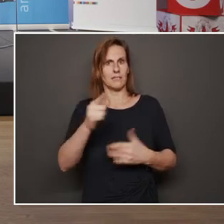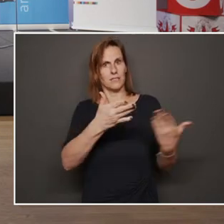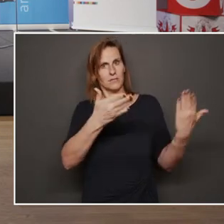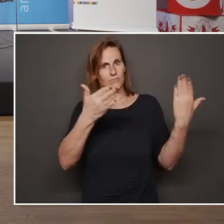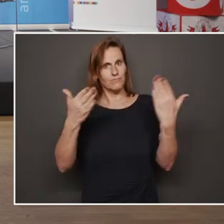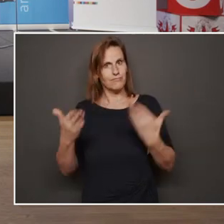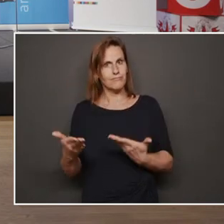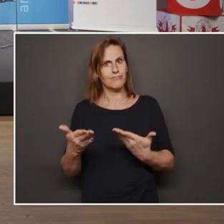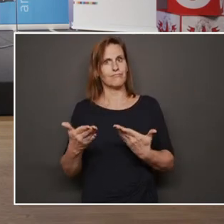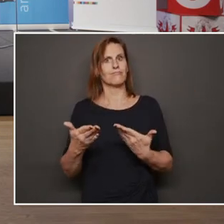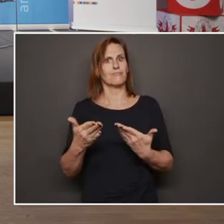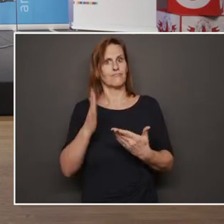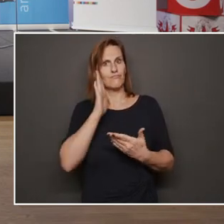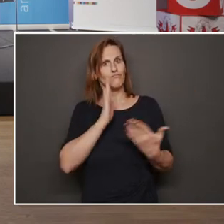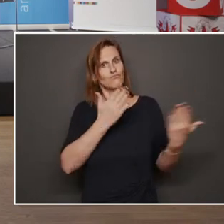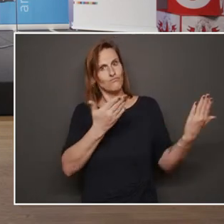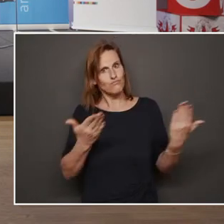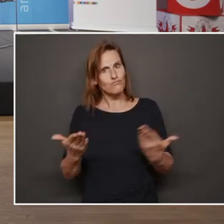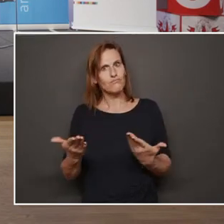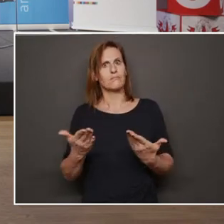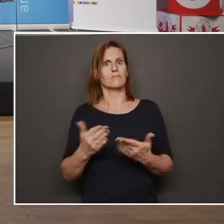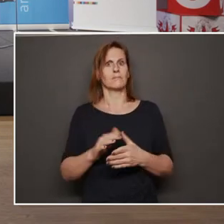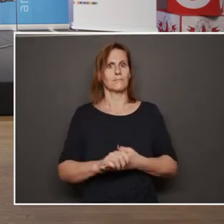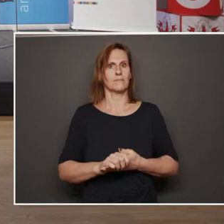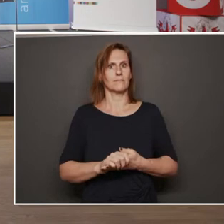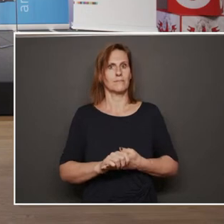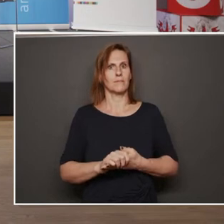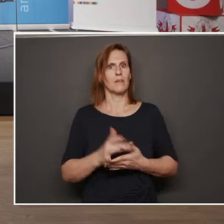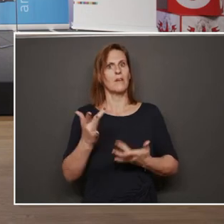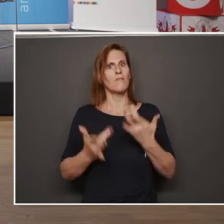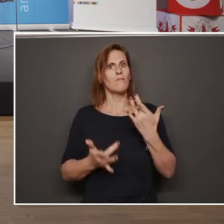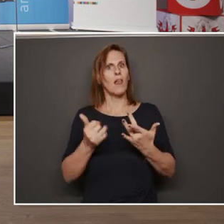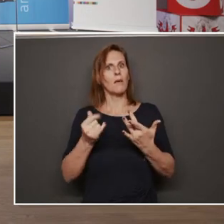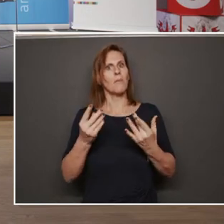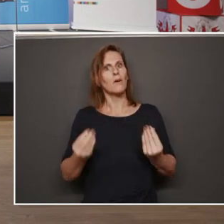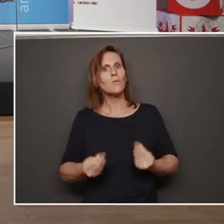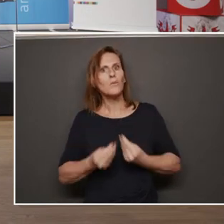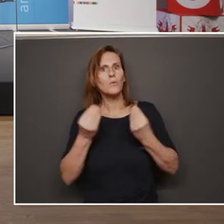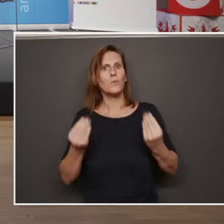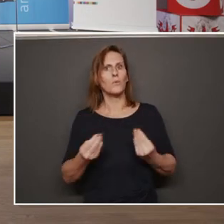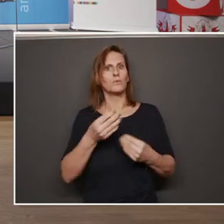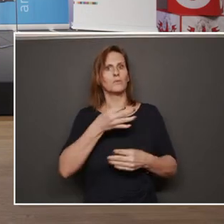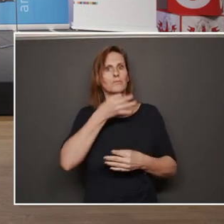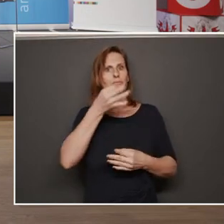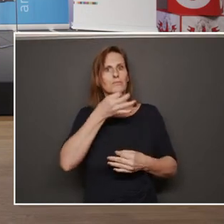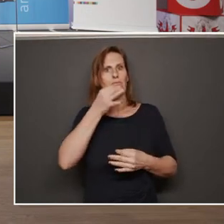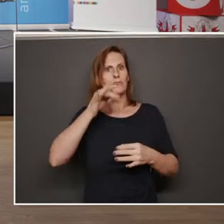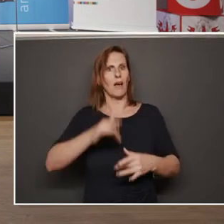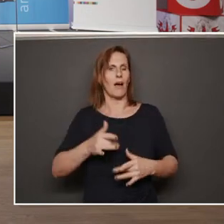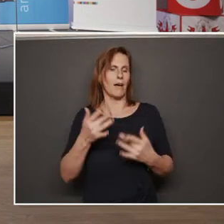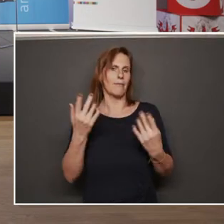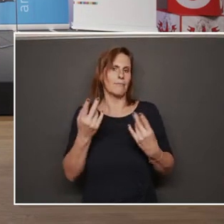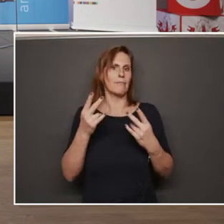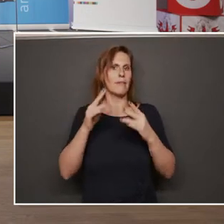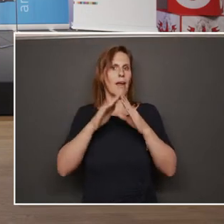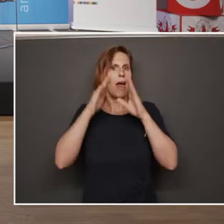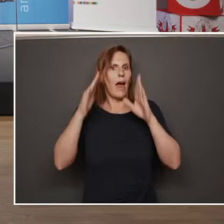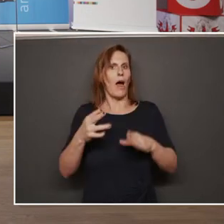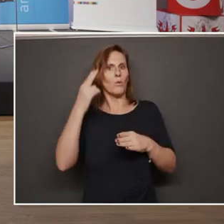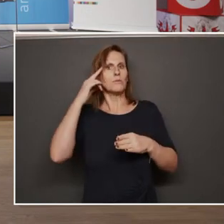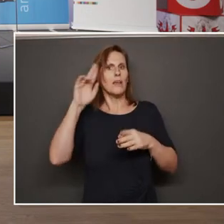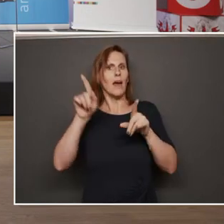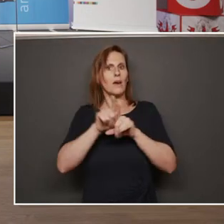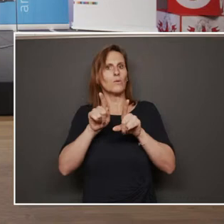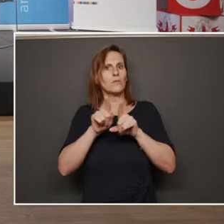bitten und dass er vielleicht ein paar Grußworte als Hausherr und auch